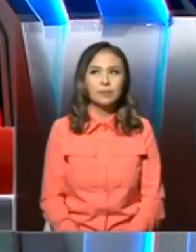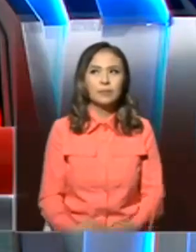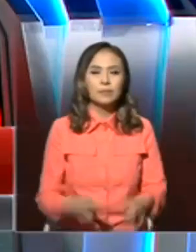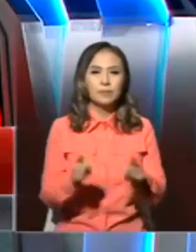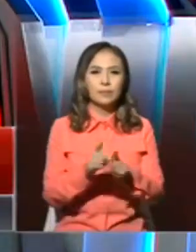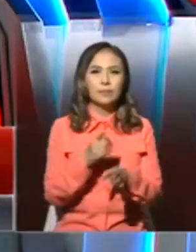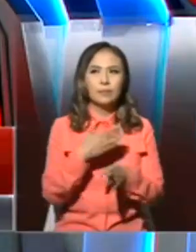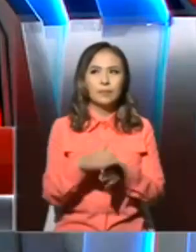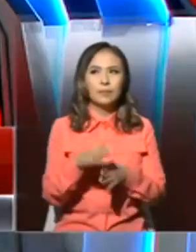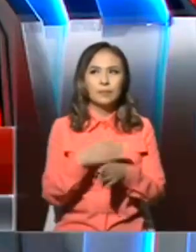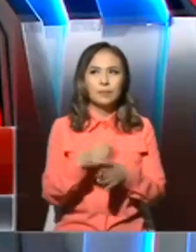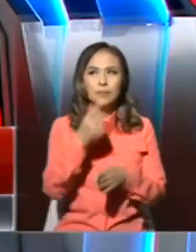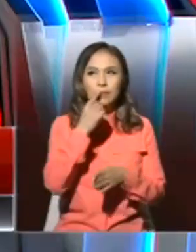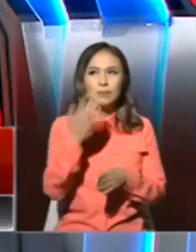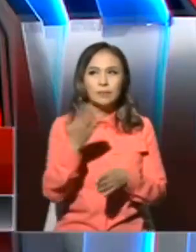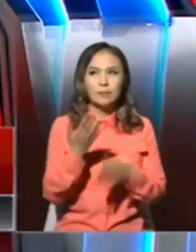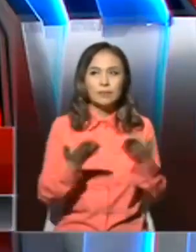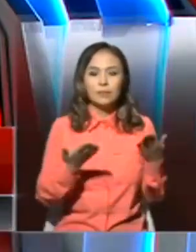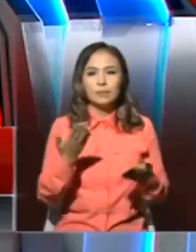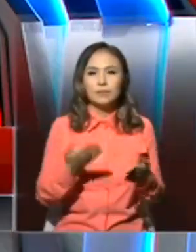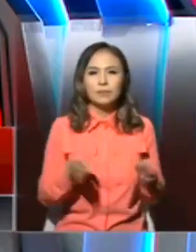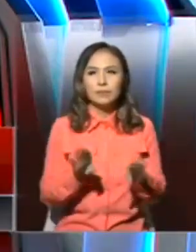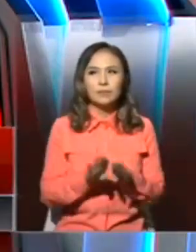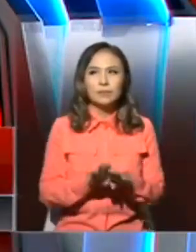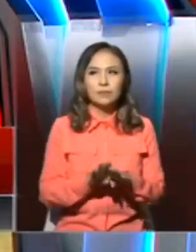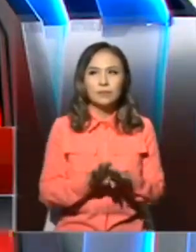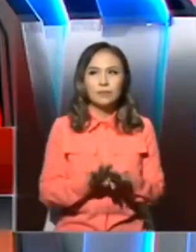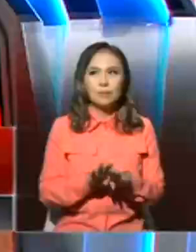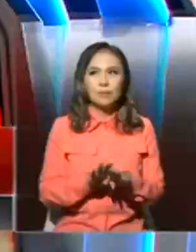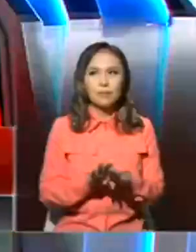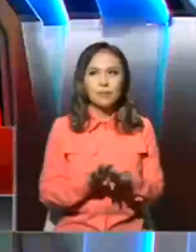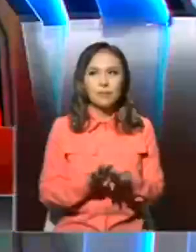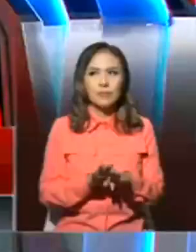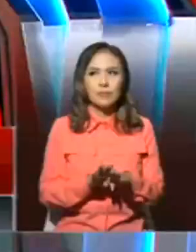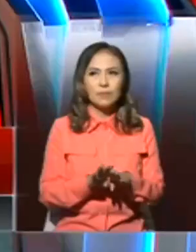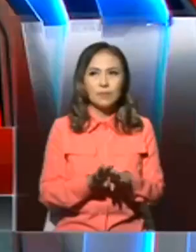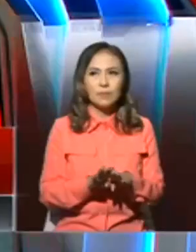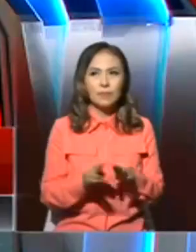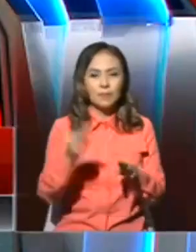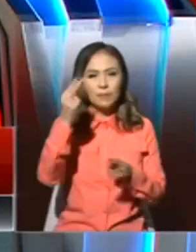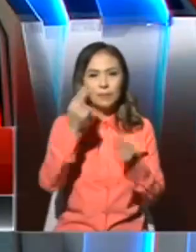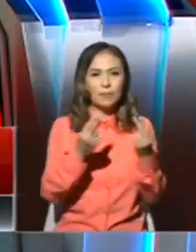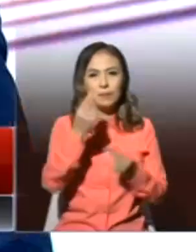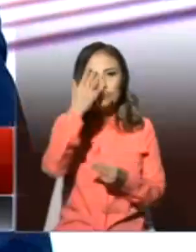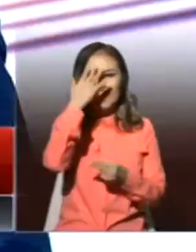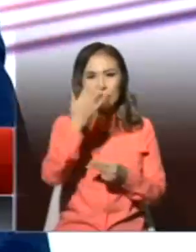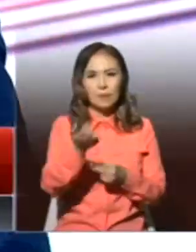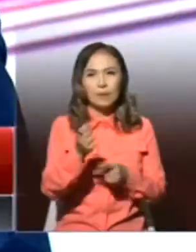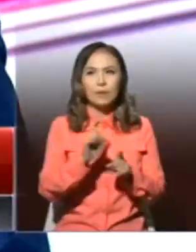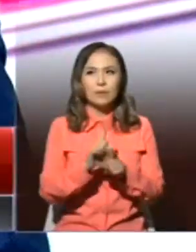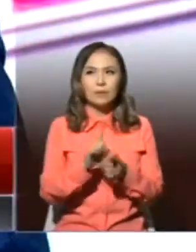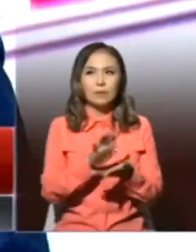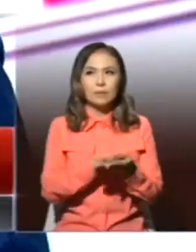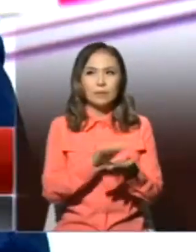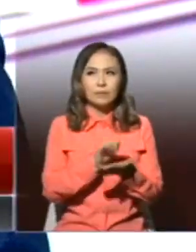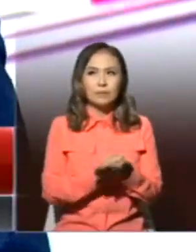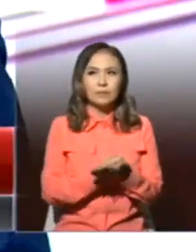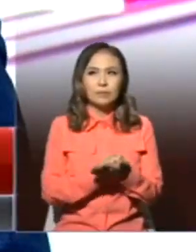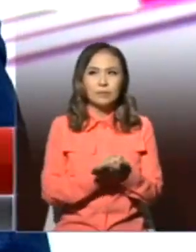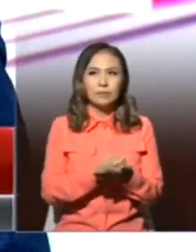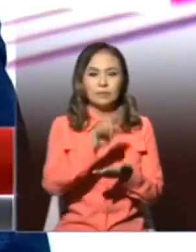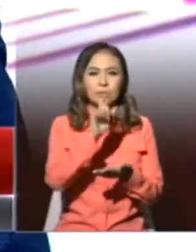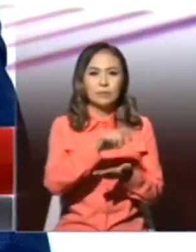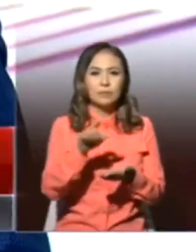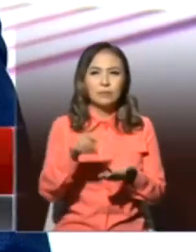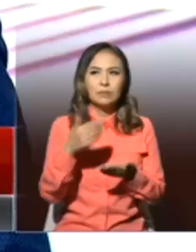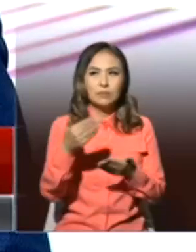екпіндеп сөйлеп тұрсың ғой. Егер сондай осы құмар ойынның кеселіне шалдыққан адам